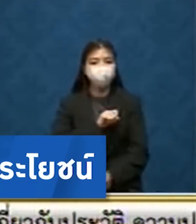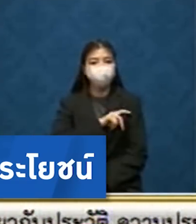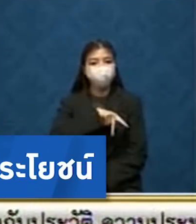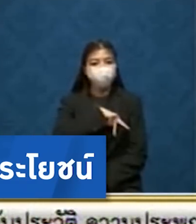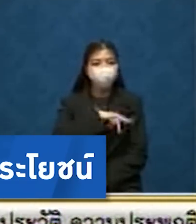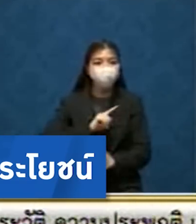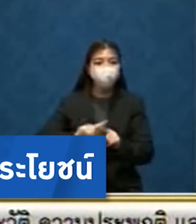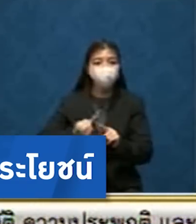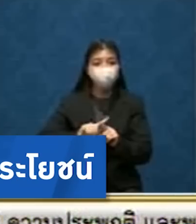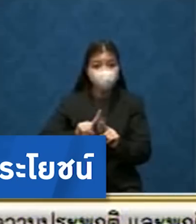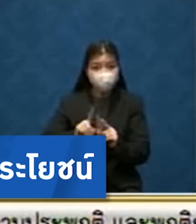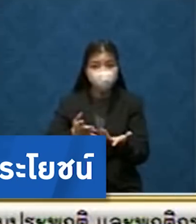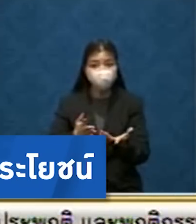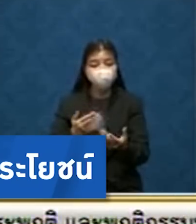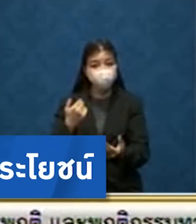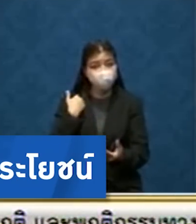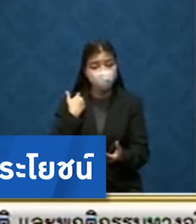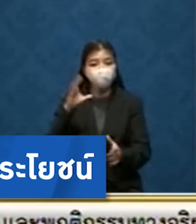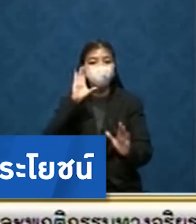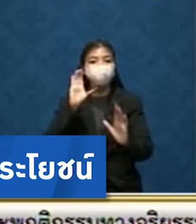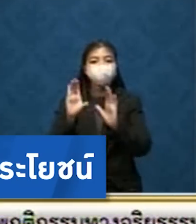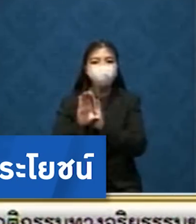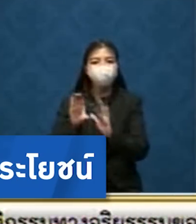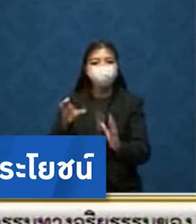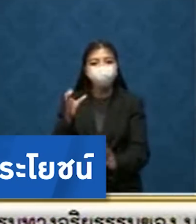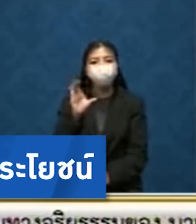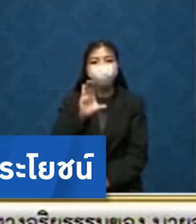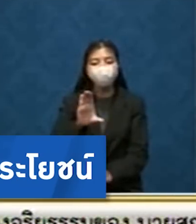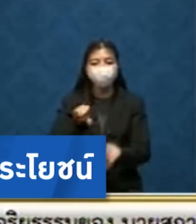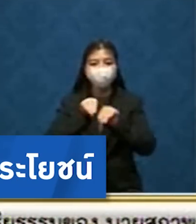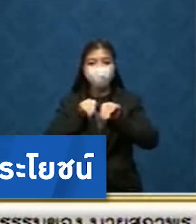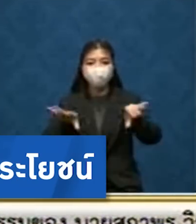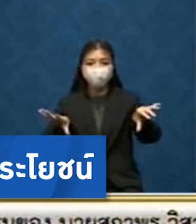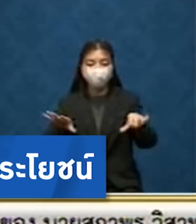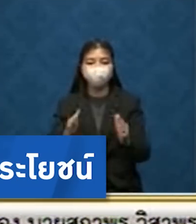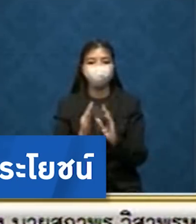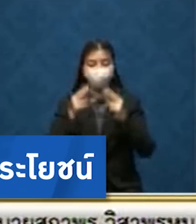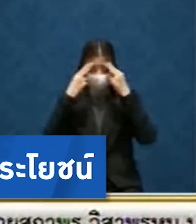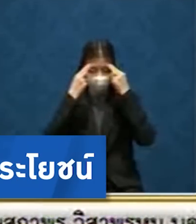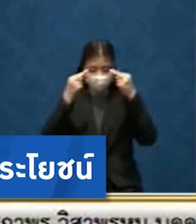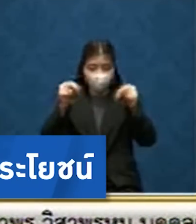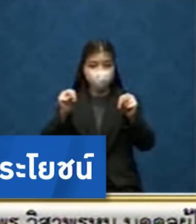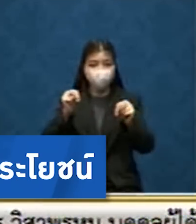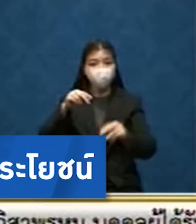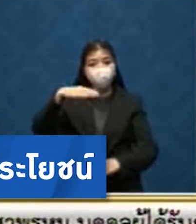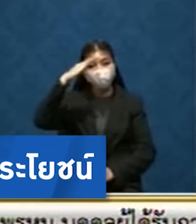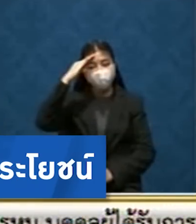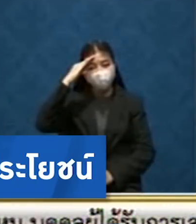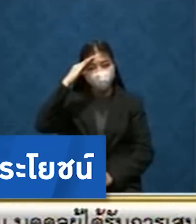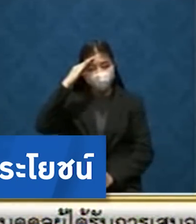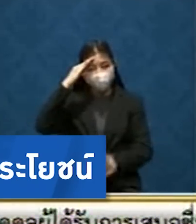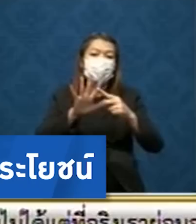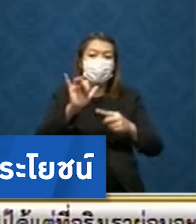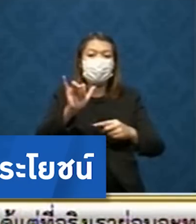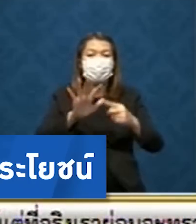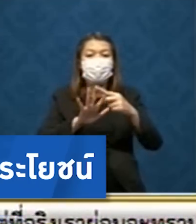กันแชร์กันร่อนไปทั่วทั้งประเทศว่าเป็นภาพที่นายกรัฐมนตรีกอดไร